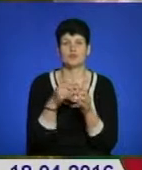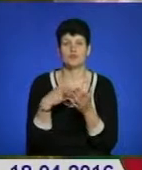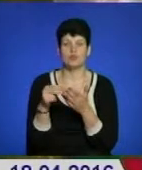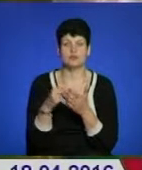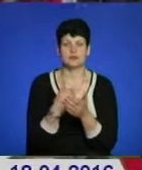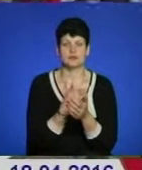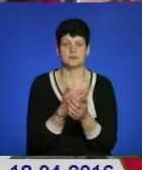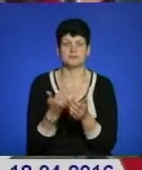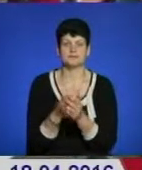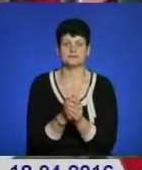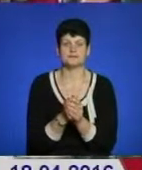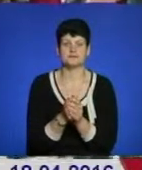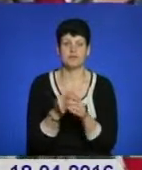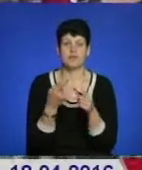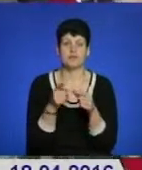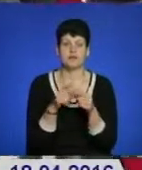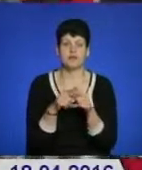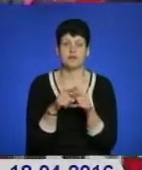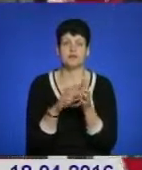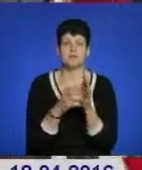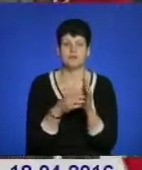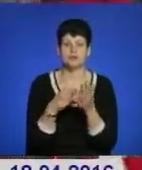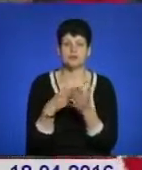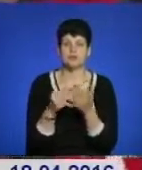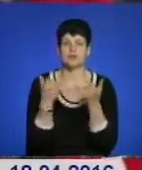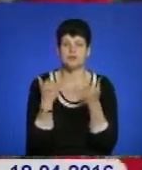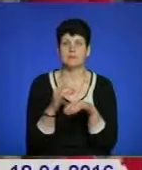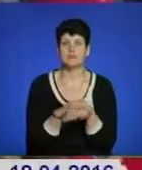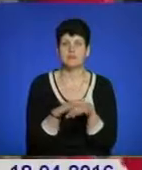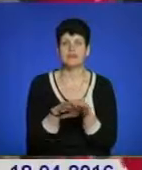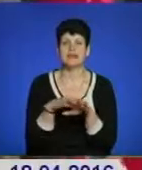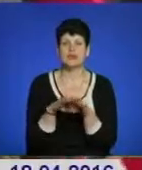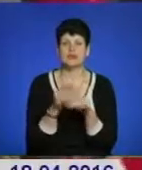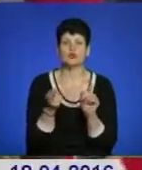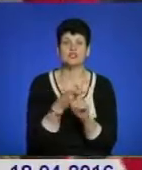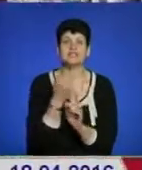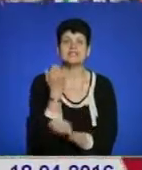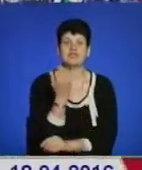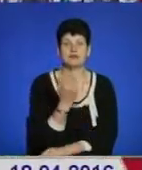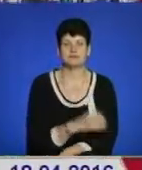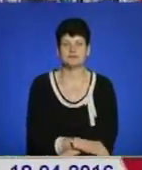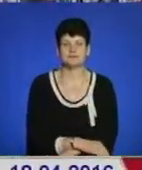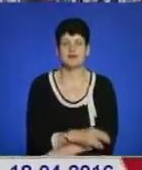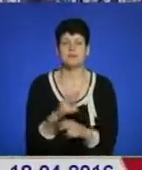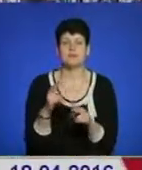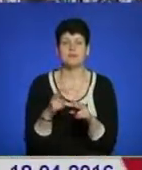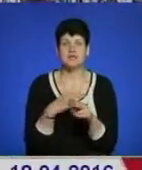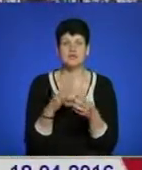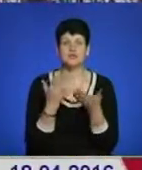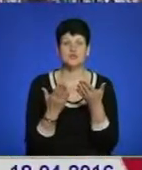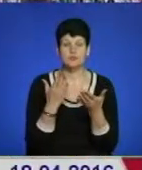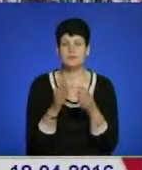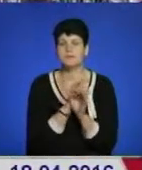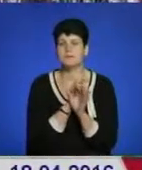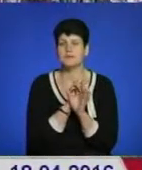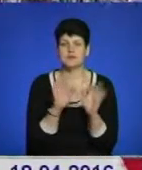придбали і ми. Ось такі пряники придбали сьогодні на благодійному ярмарку. Долучайтеся і ви. Без сумніву, найоригінальнішим